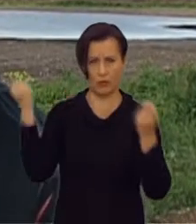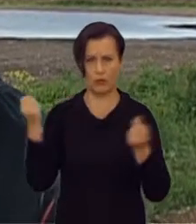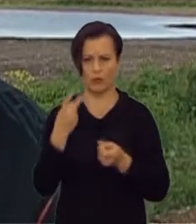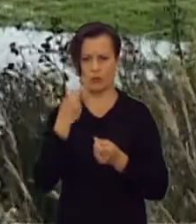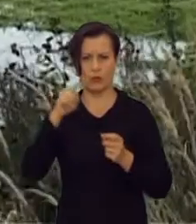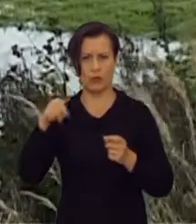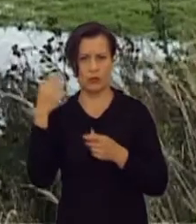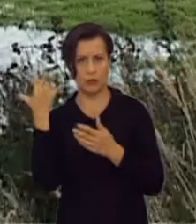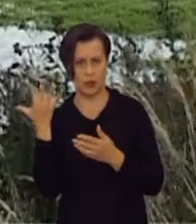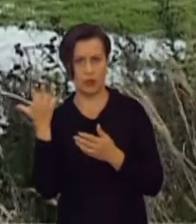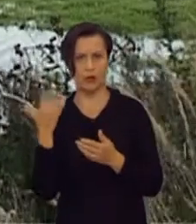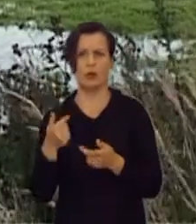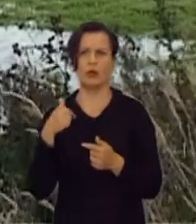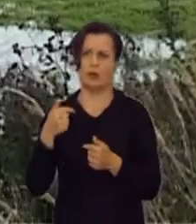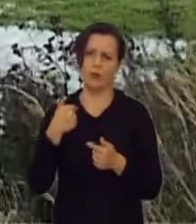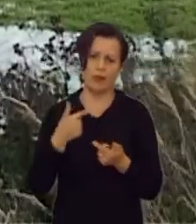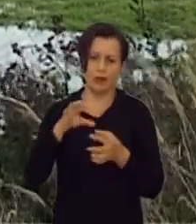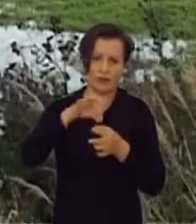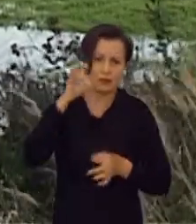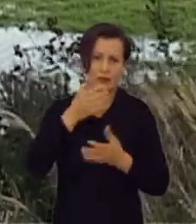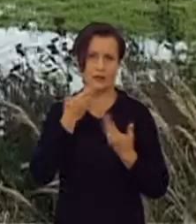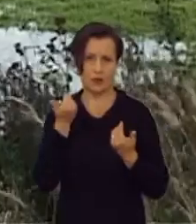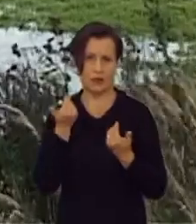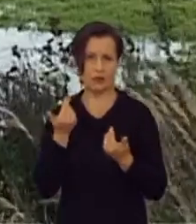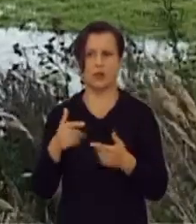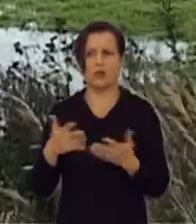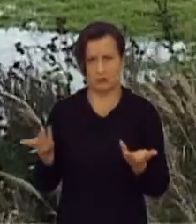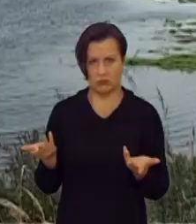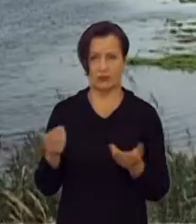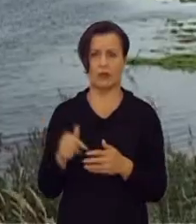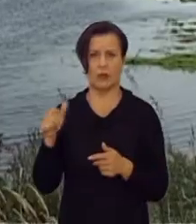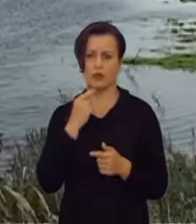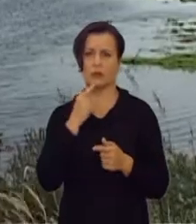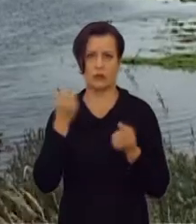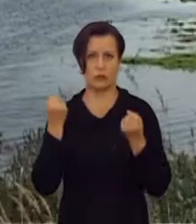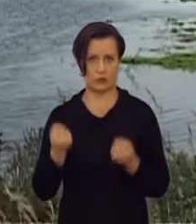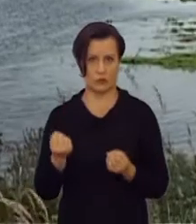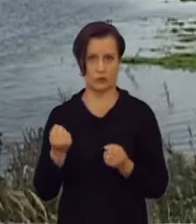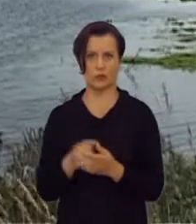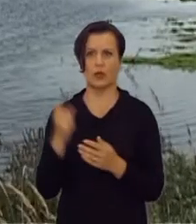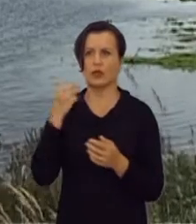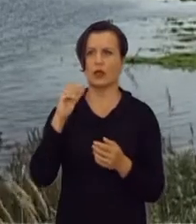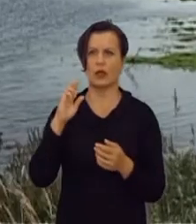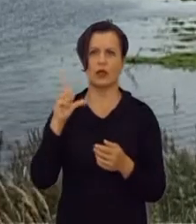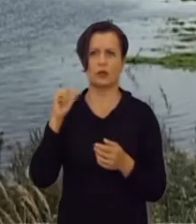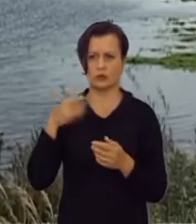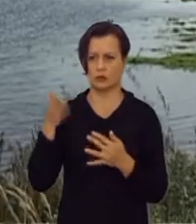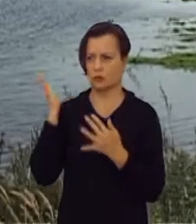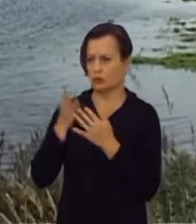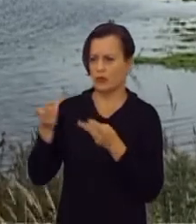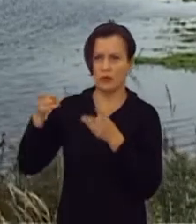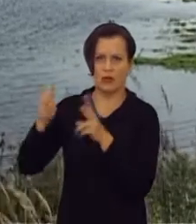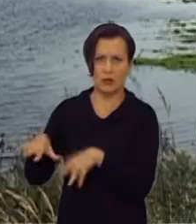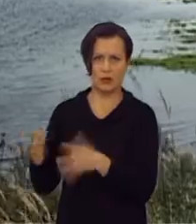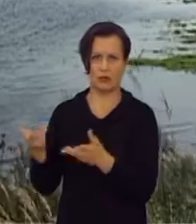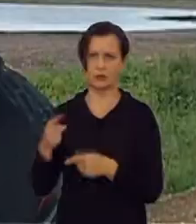tai sakykime, mes ne taip tiksliai pamatavom, bet nu, kažkas tas pats veikia, kaip ir Panevėžy. Tai tikrai sudėtinga ir dalis